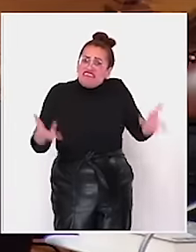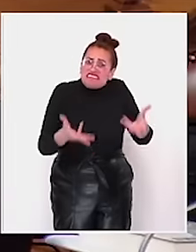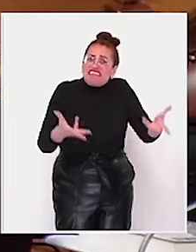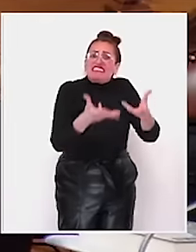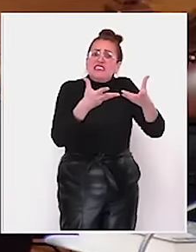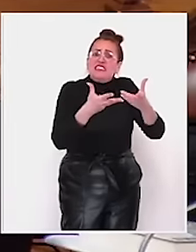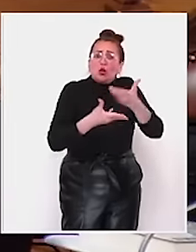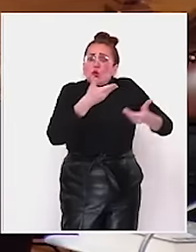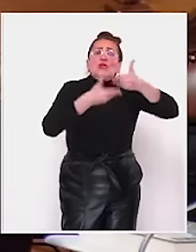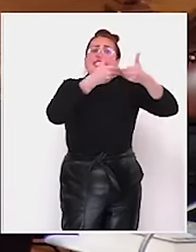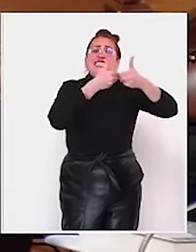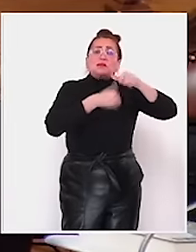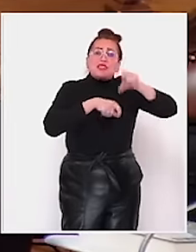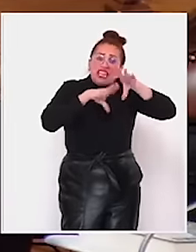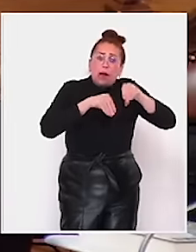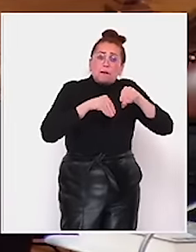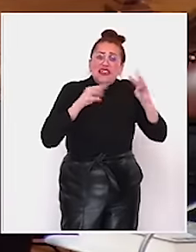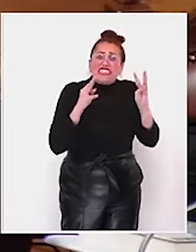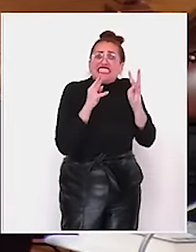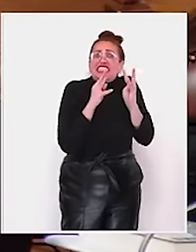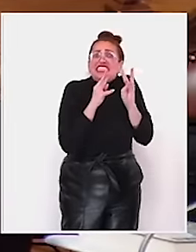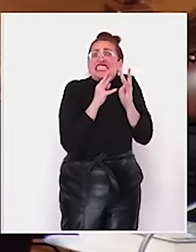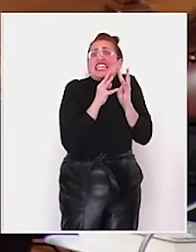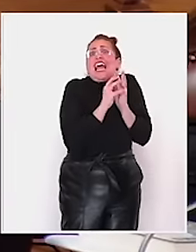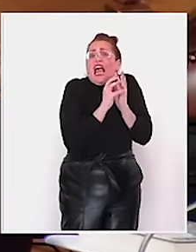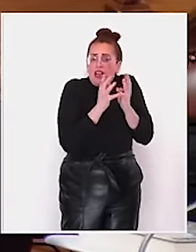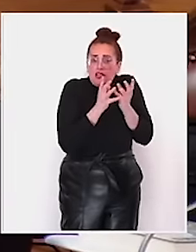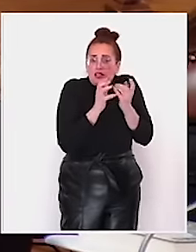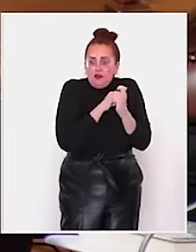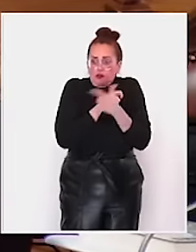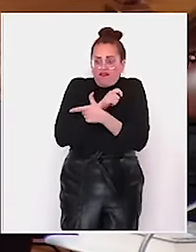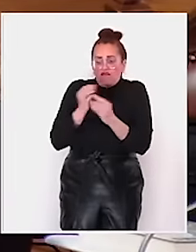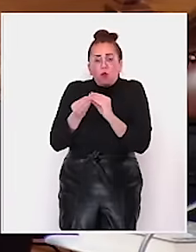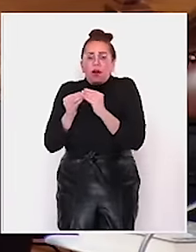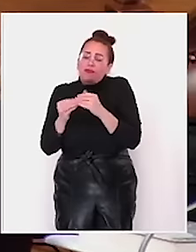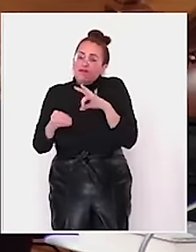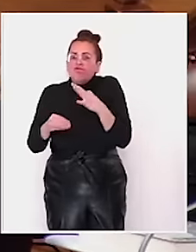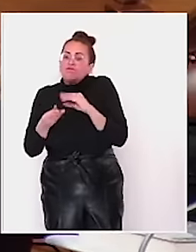temps de voir, mais sans faire le lien, que ça crée quand même pas mal de problèmes. Donc voilà, donc